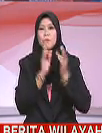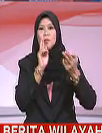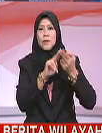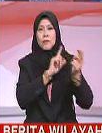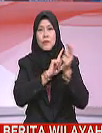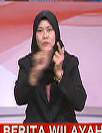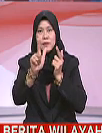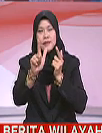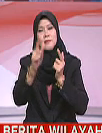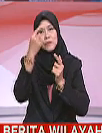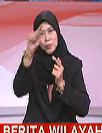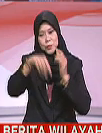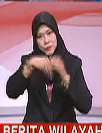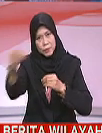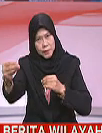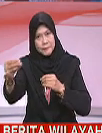kebenaran perjalanan.